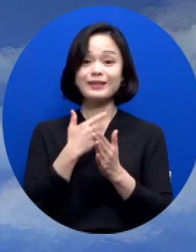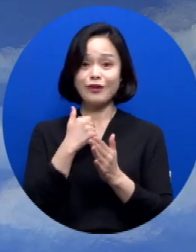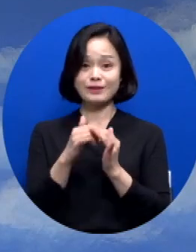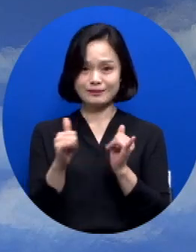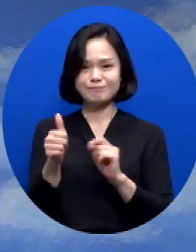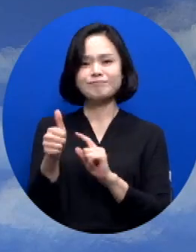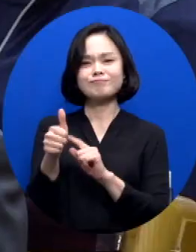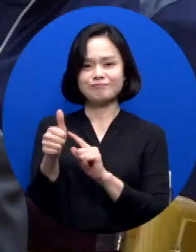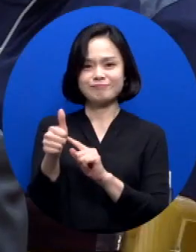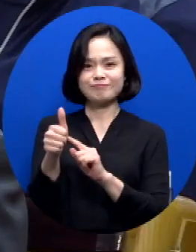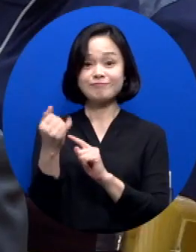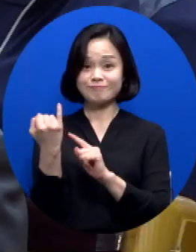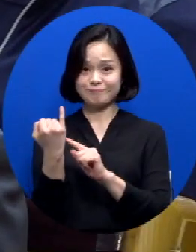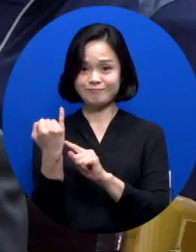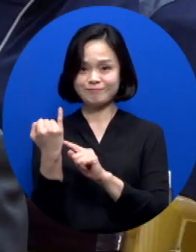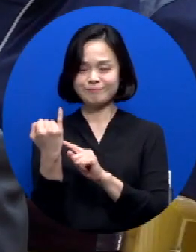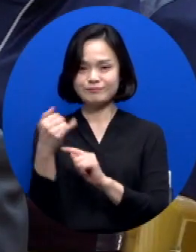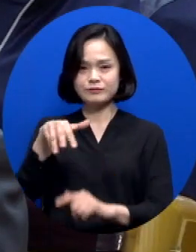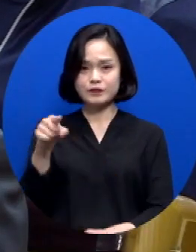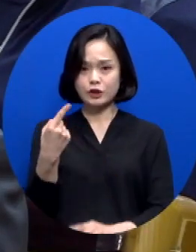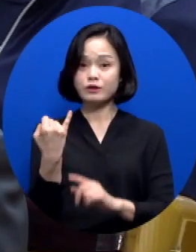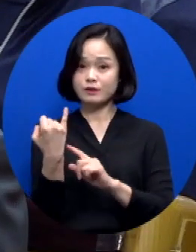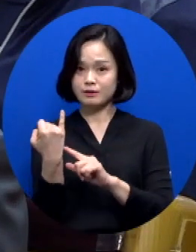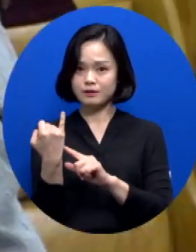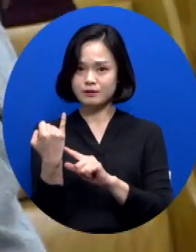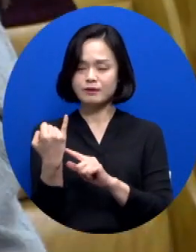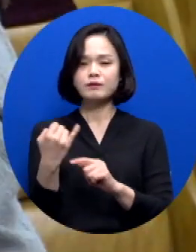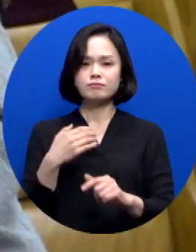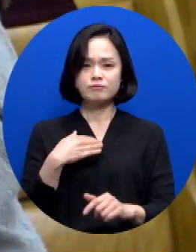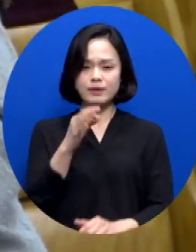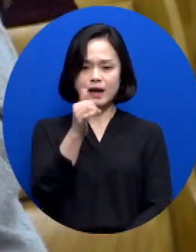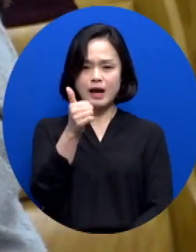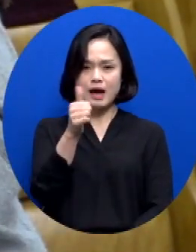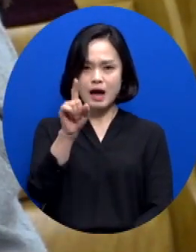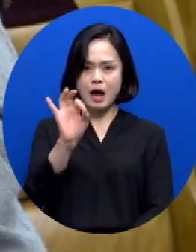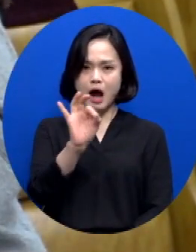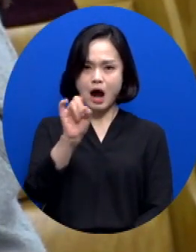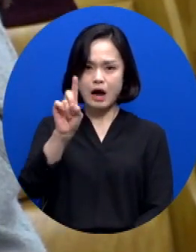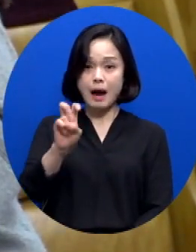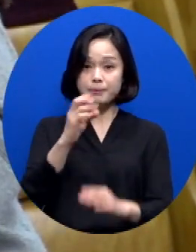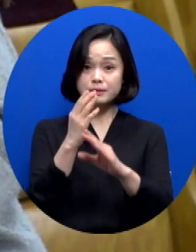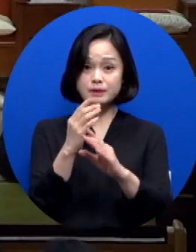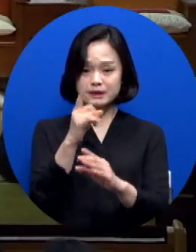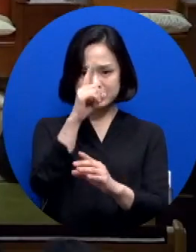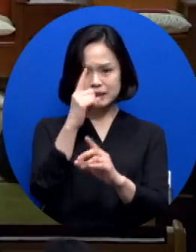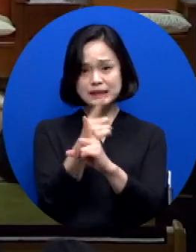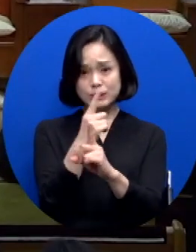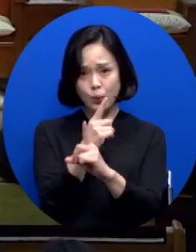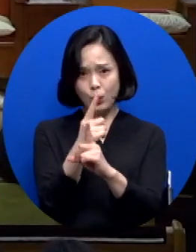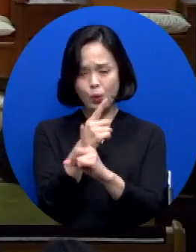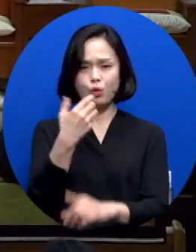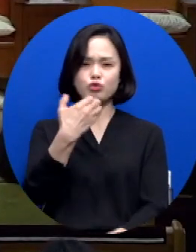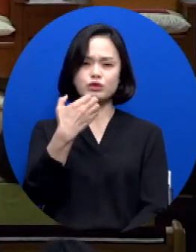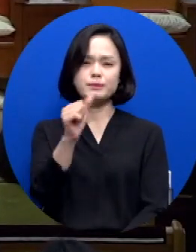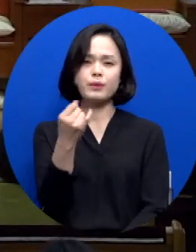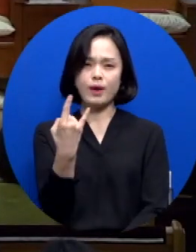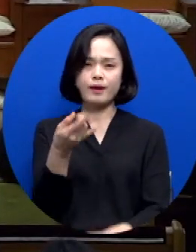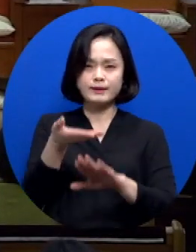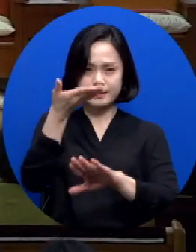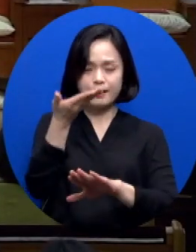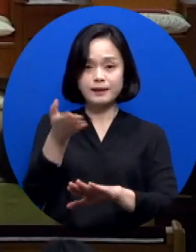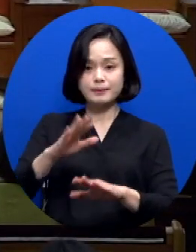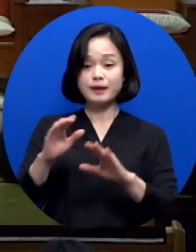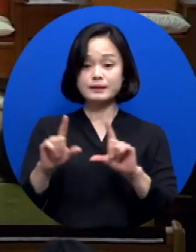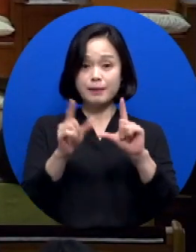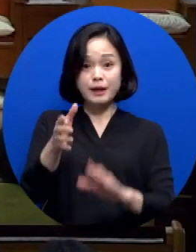받는 가운데 예수님을 삶의 주인으로 고백하고 죽음의 고비를 사명으로 이겨낸 믿음을 가능했습니다 이어